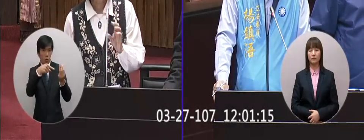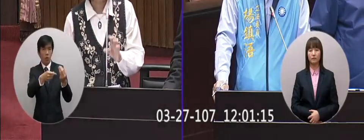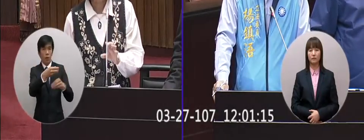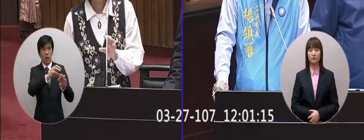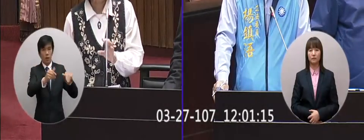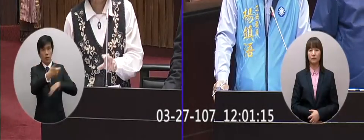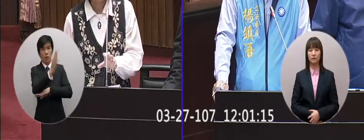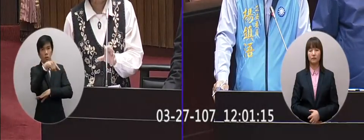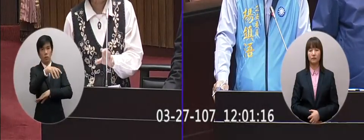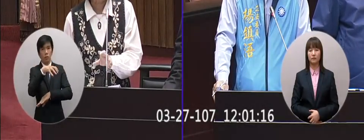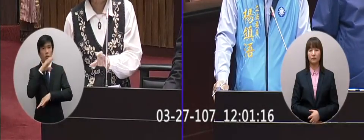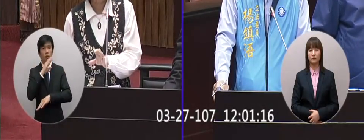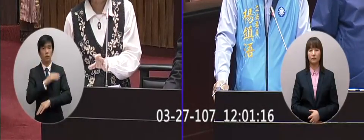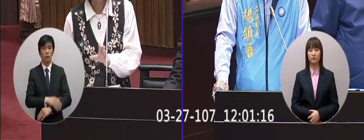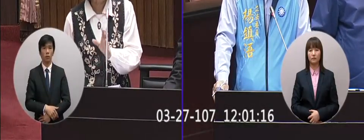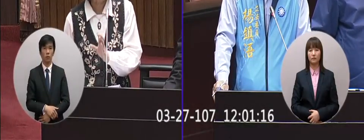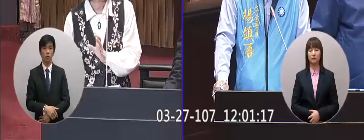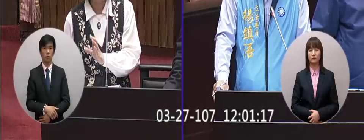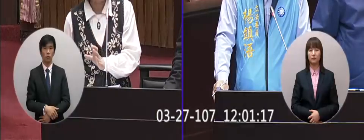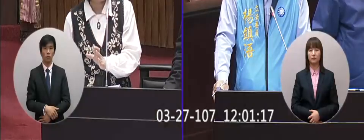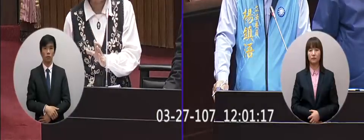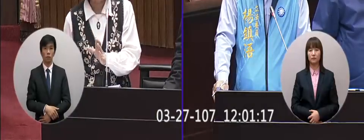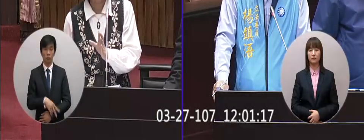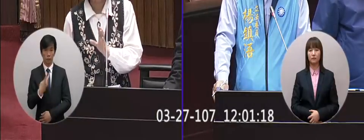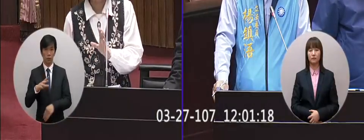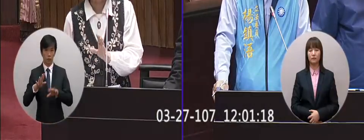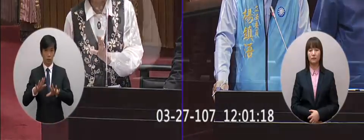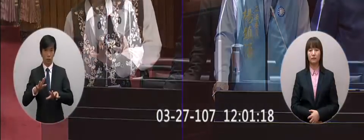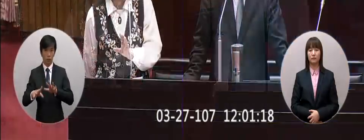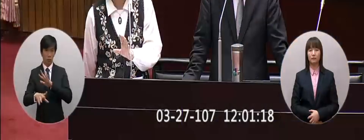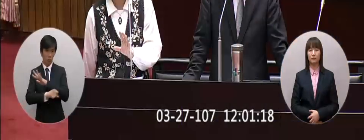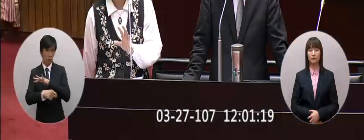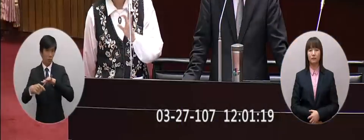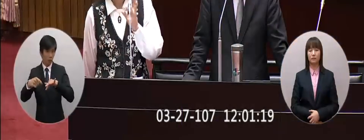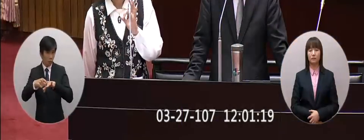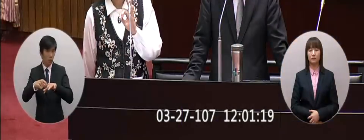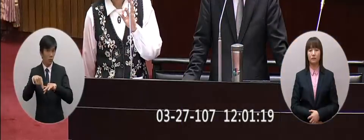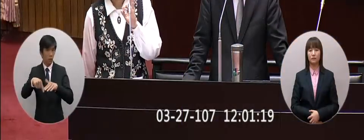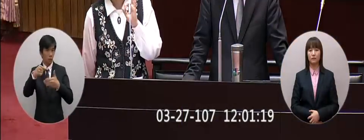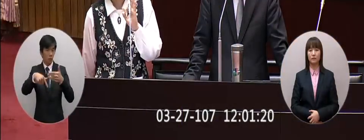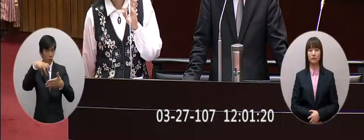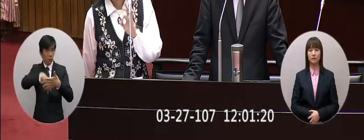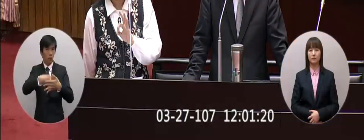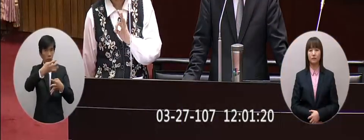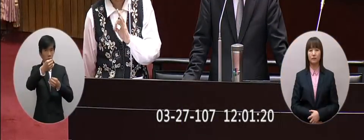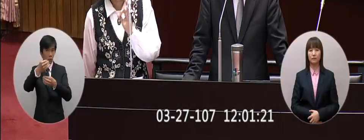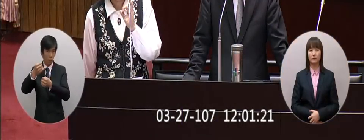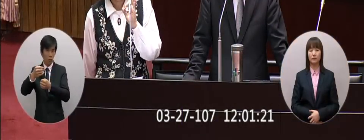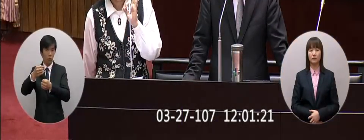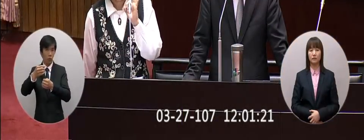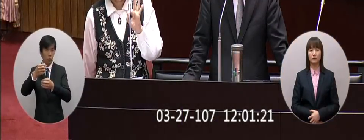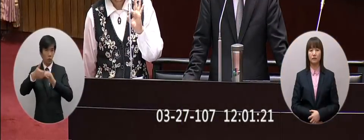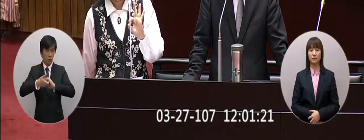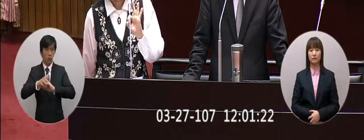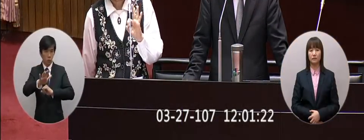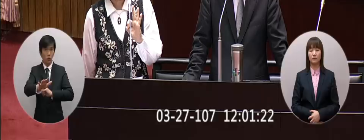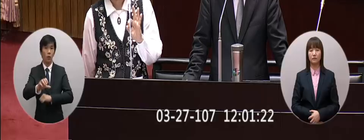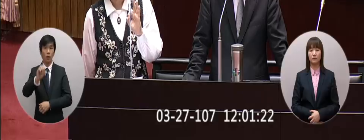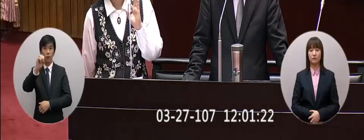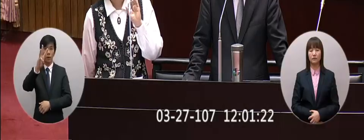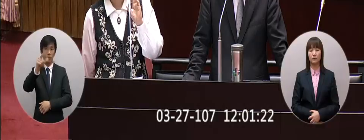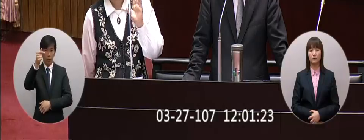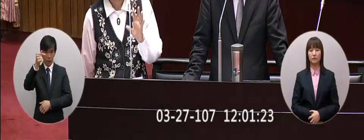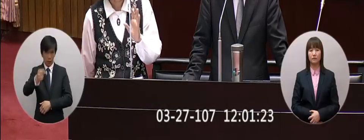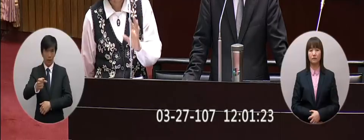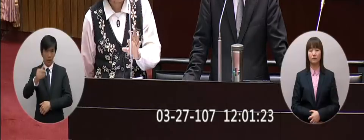款。那现在离岛建设基金是因为我们的条例的锁定的时间，那个300亿 的这一个经